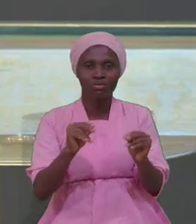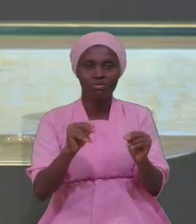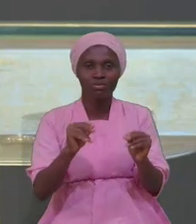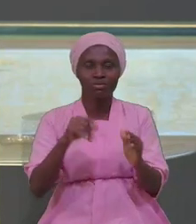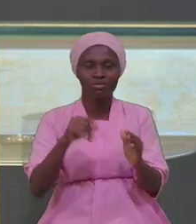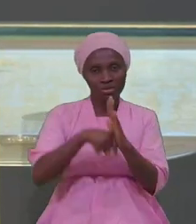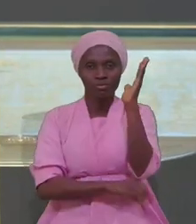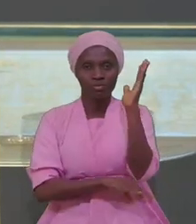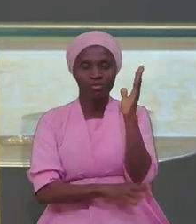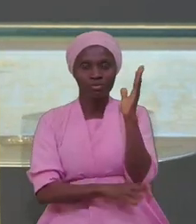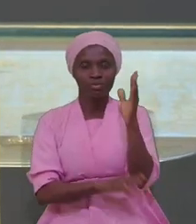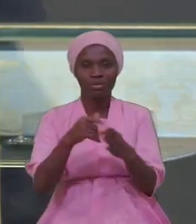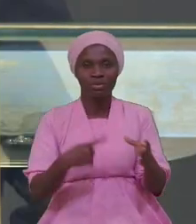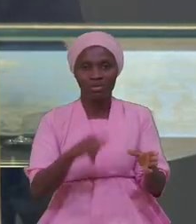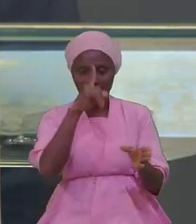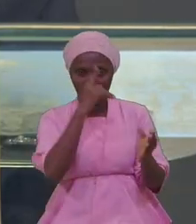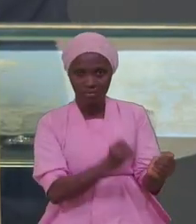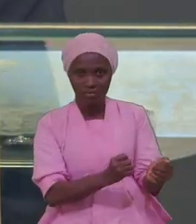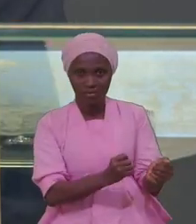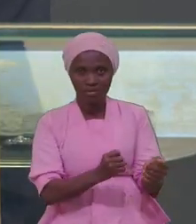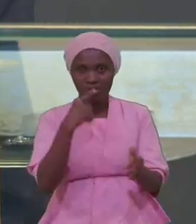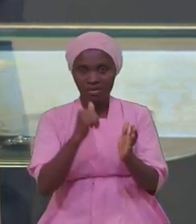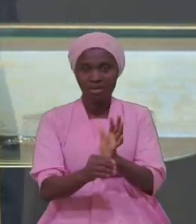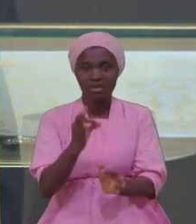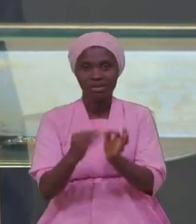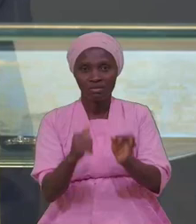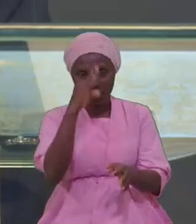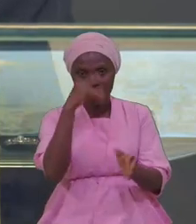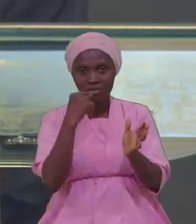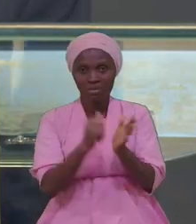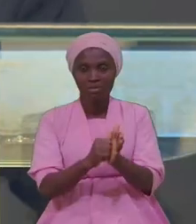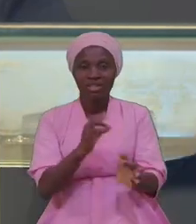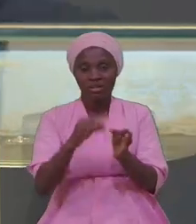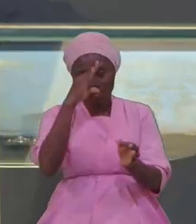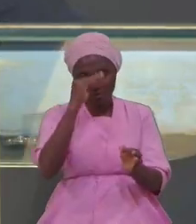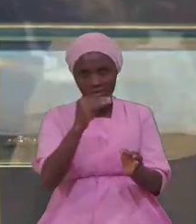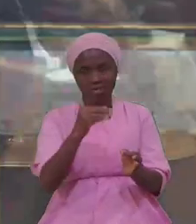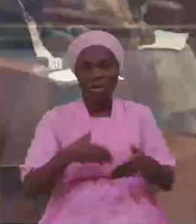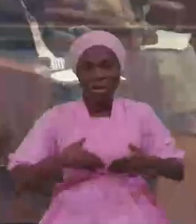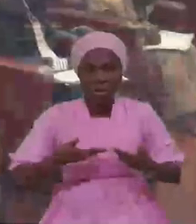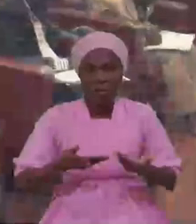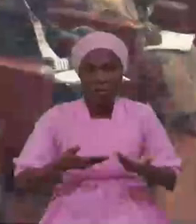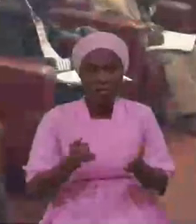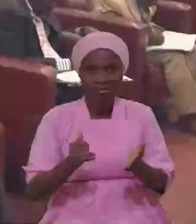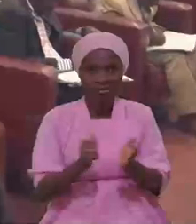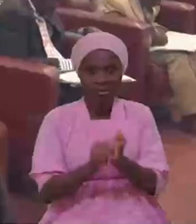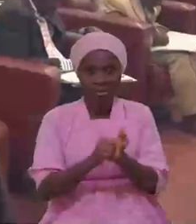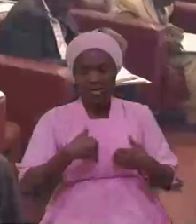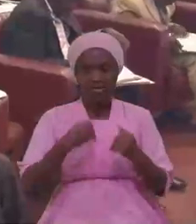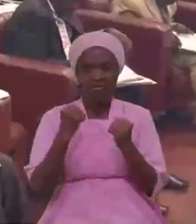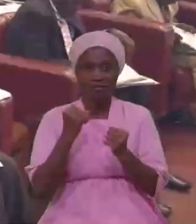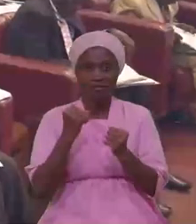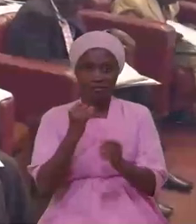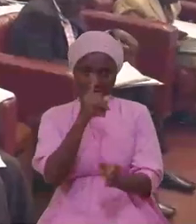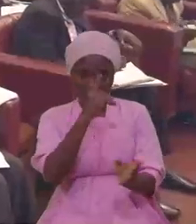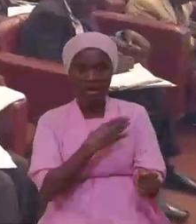des expériences, qu'il n'a pas la foi qu'il professe, n'a pas de racine. Mes frères, que sert-il à